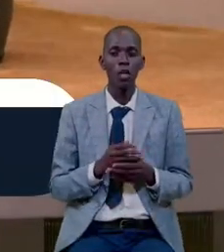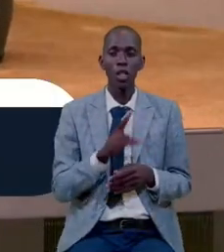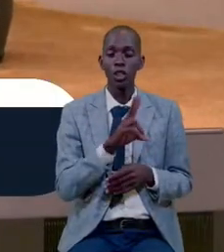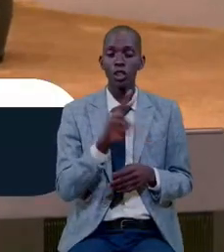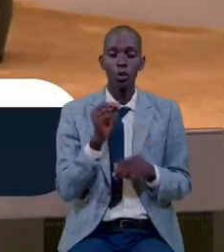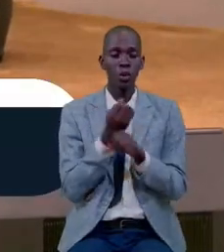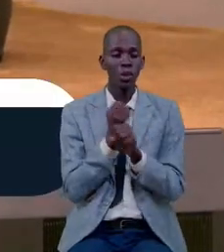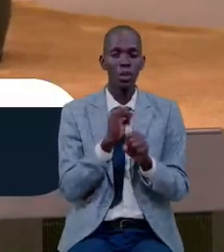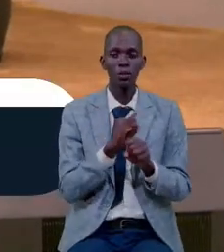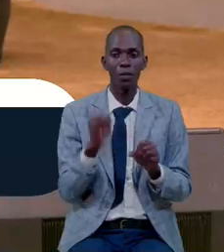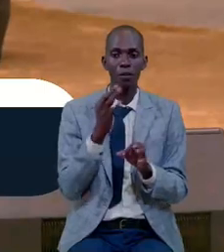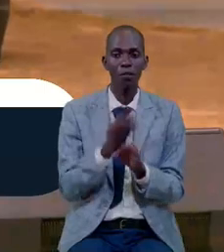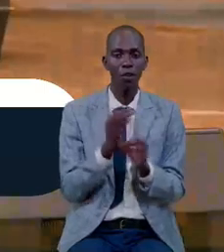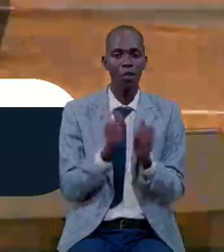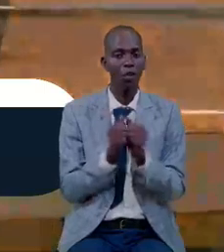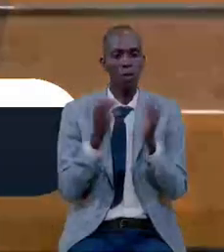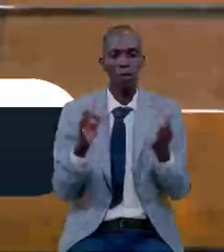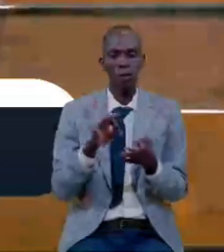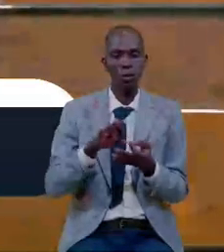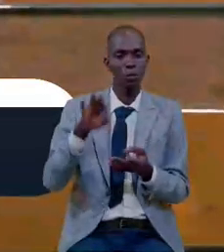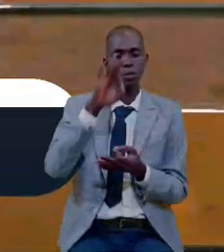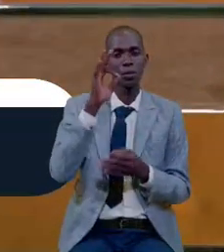Pas de foi salvatrice sans le